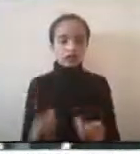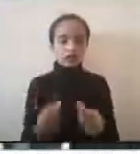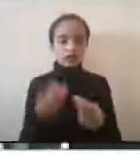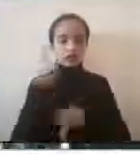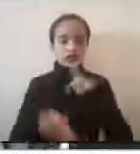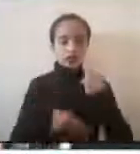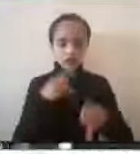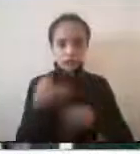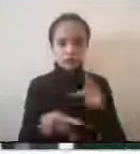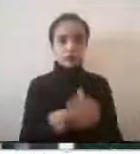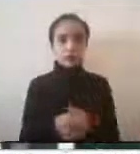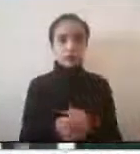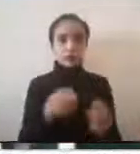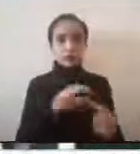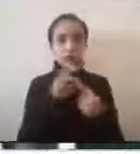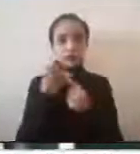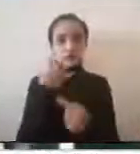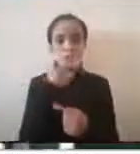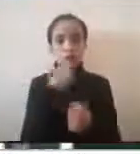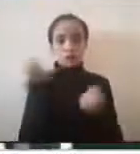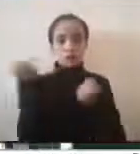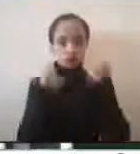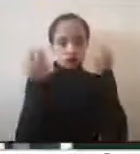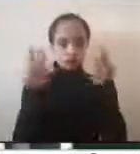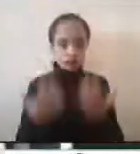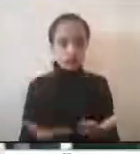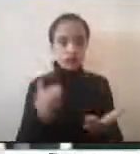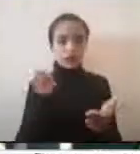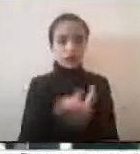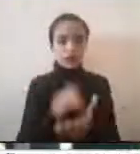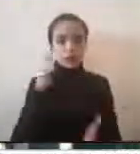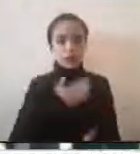sa mga drivers natin. Ayun po talaga yung concern ko ngayon.